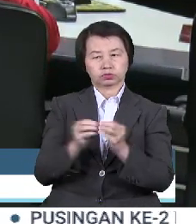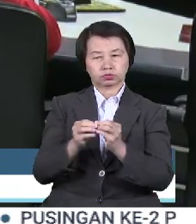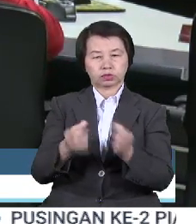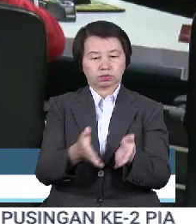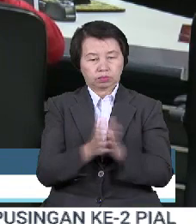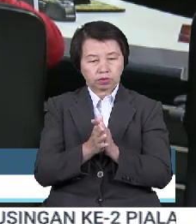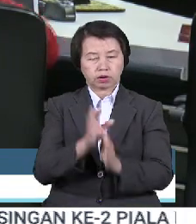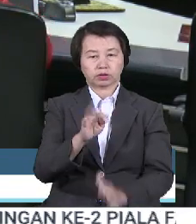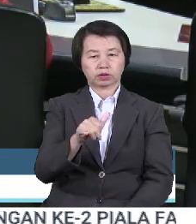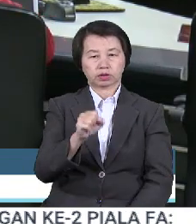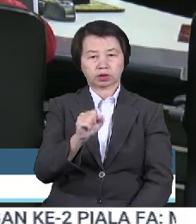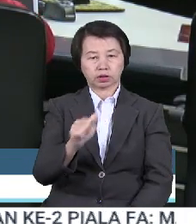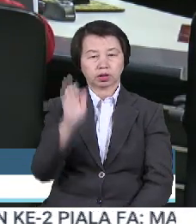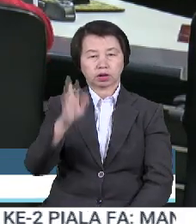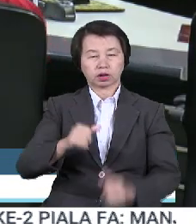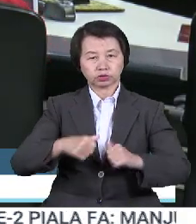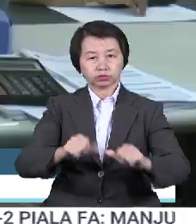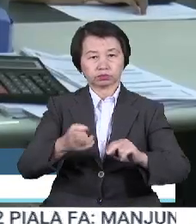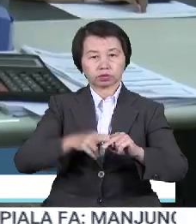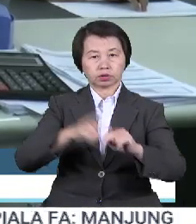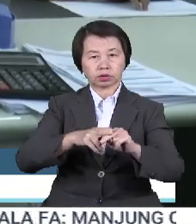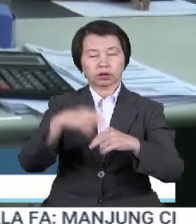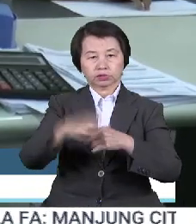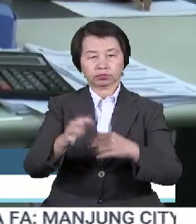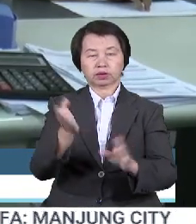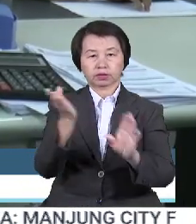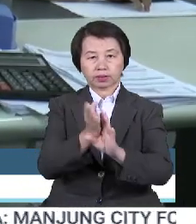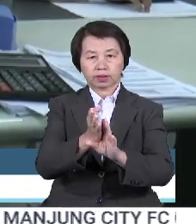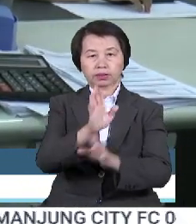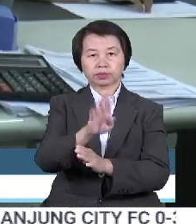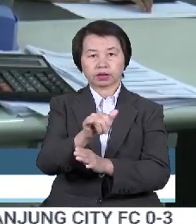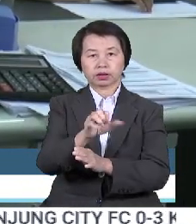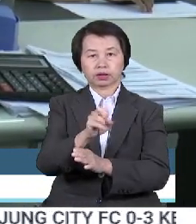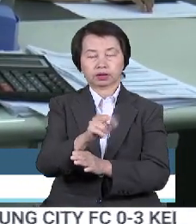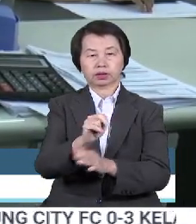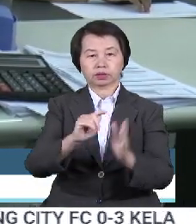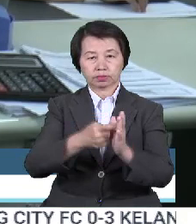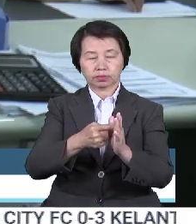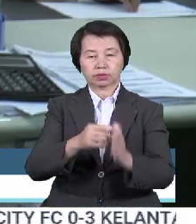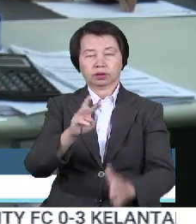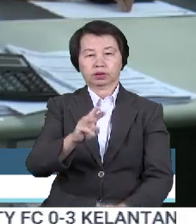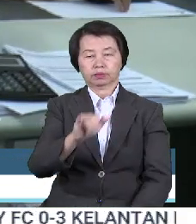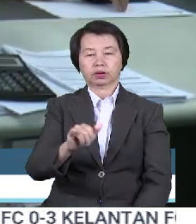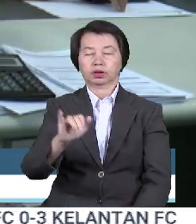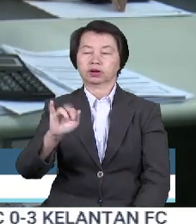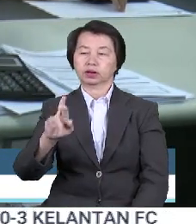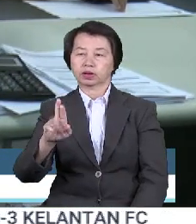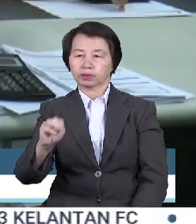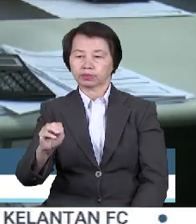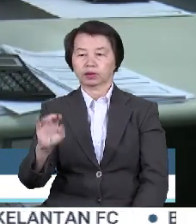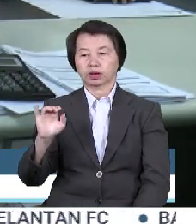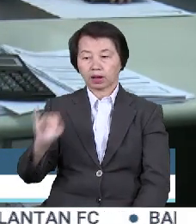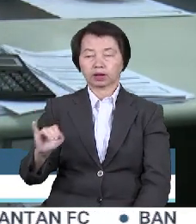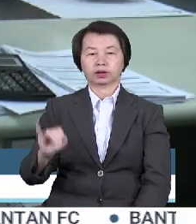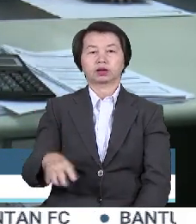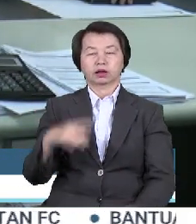akan terus meningkat lebih-lebih lagi selepas bank simpanan nasional melancarkan DSN my Ringgit Insan eye Beliau